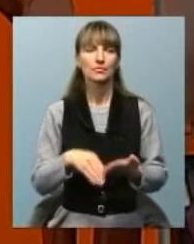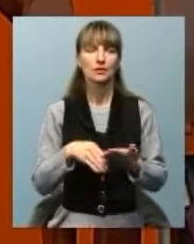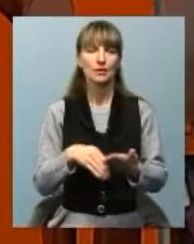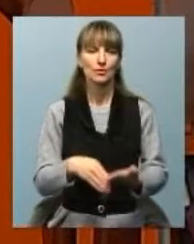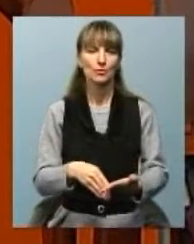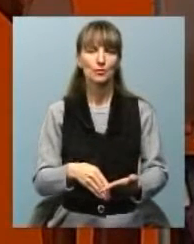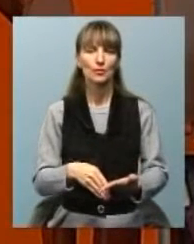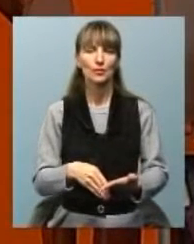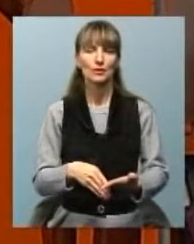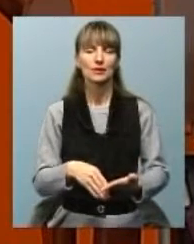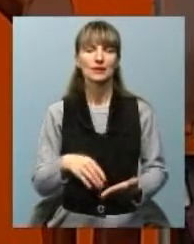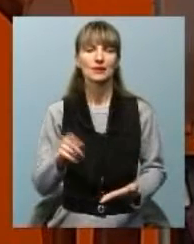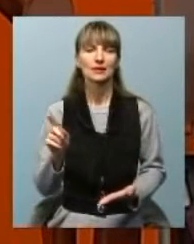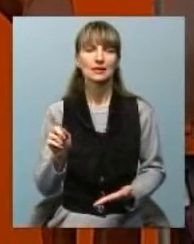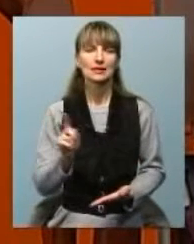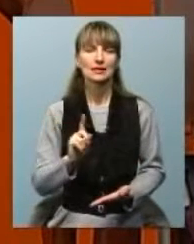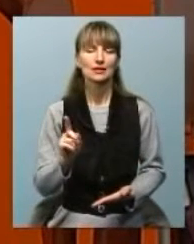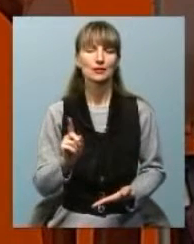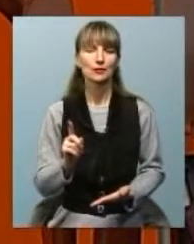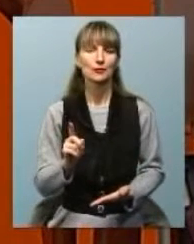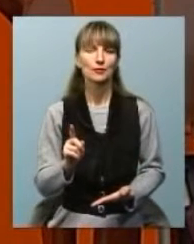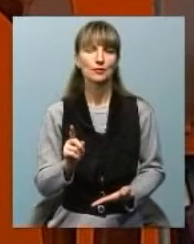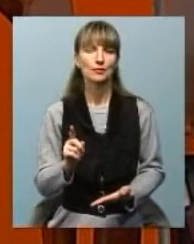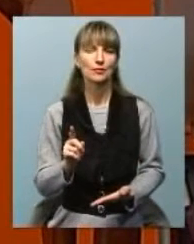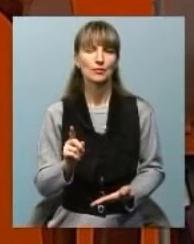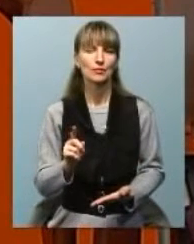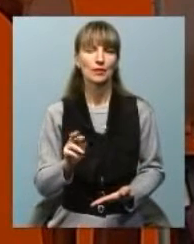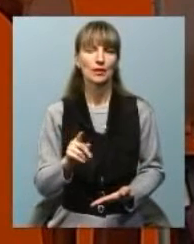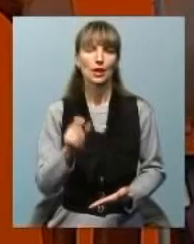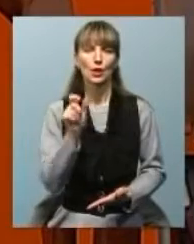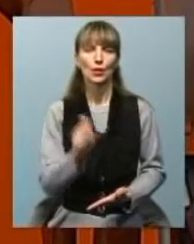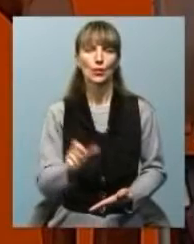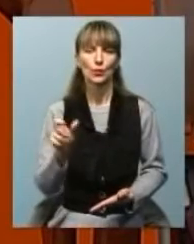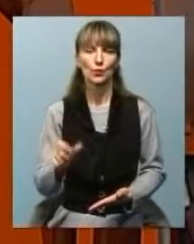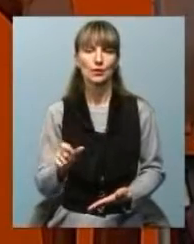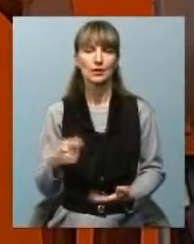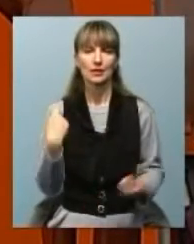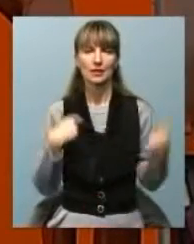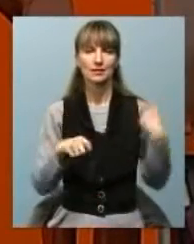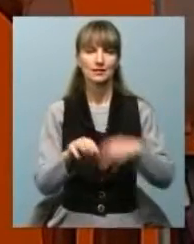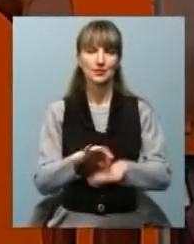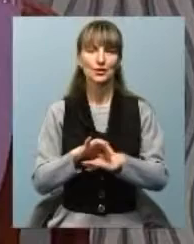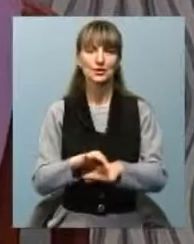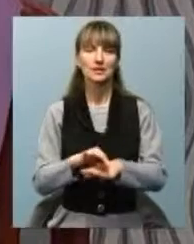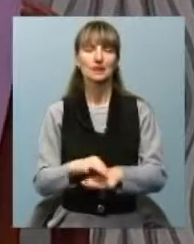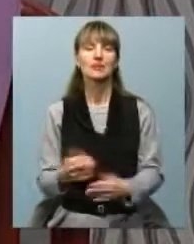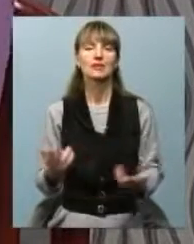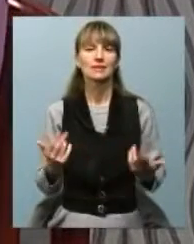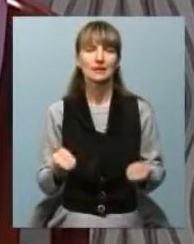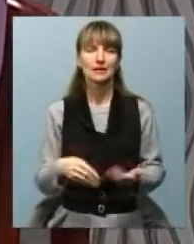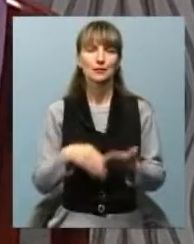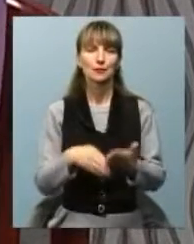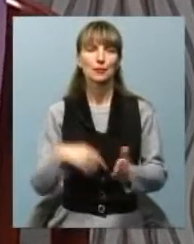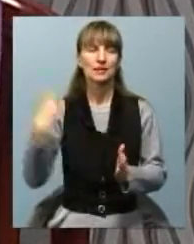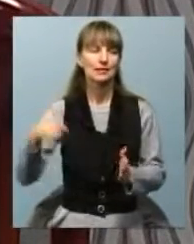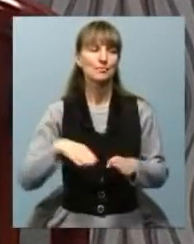допомогою, щоб виділити віші, щоб люди носили її. Так, за допомогою